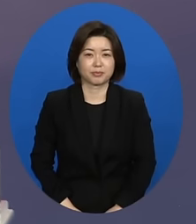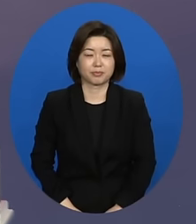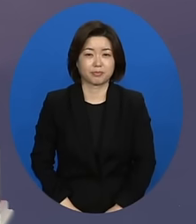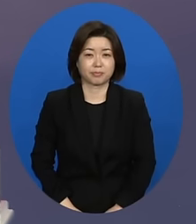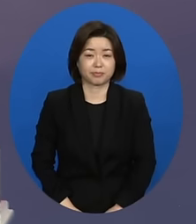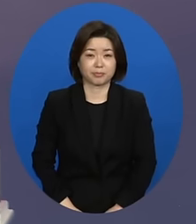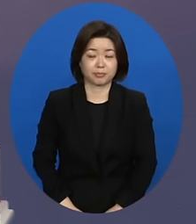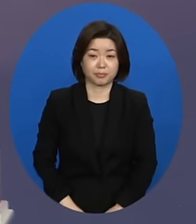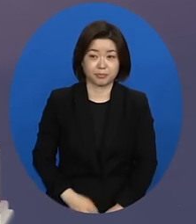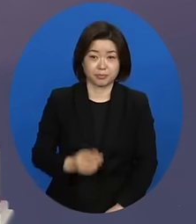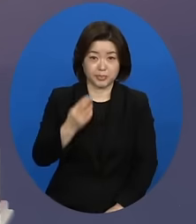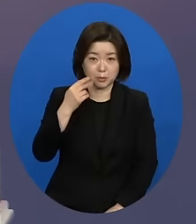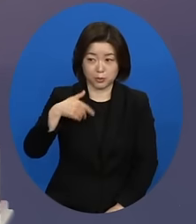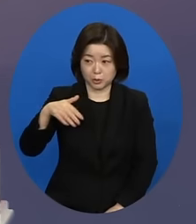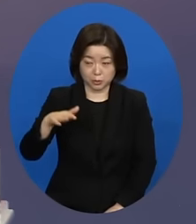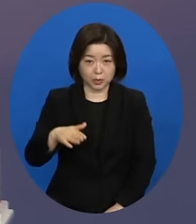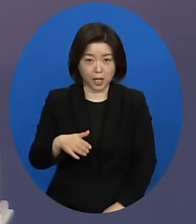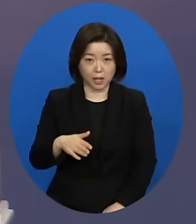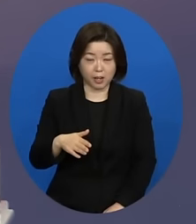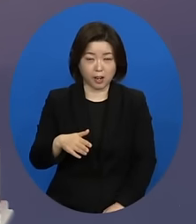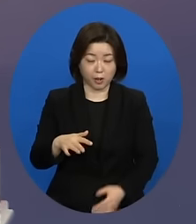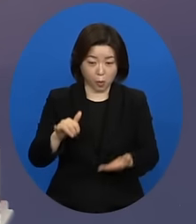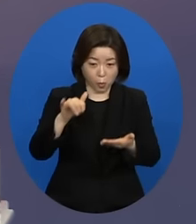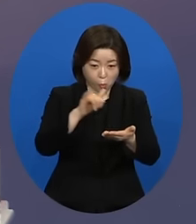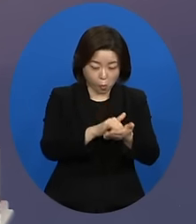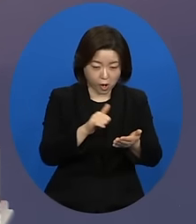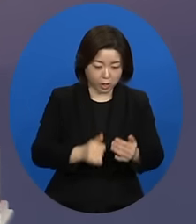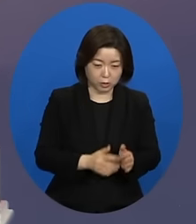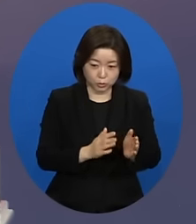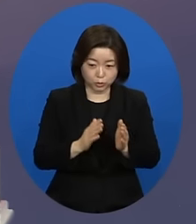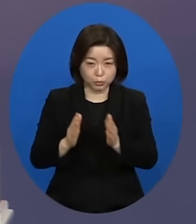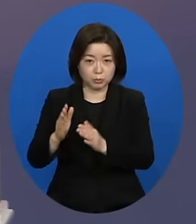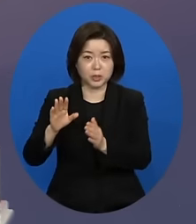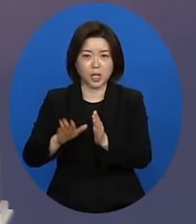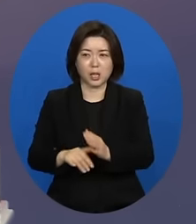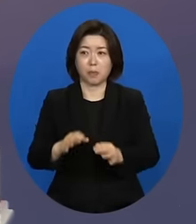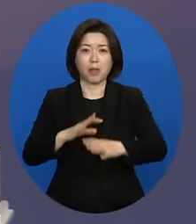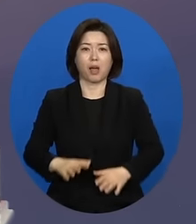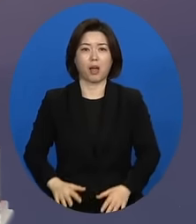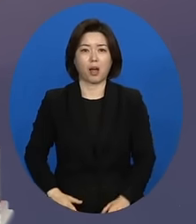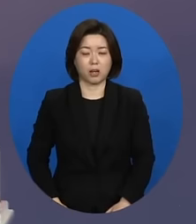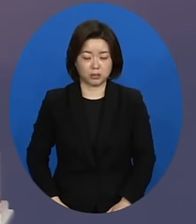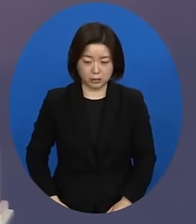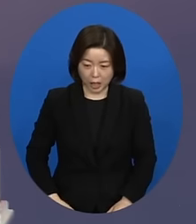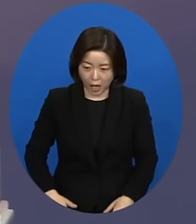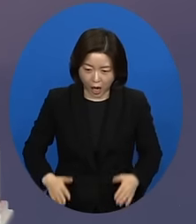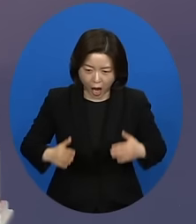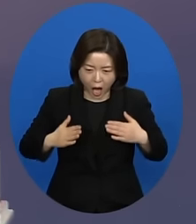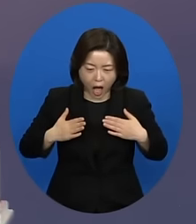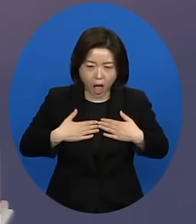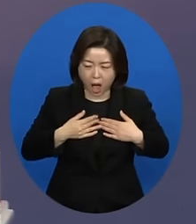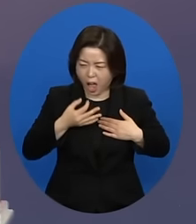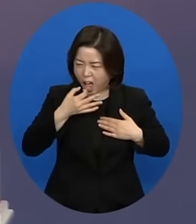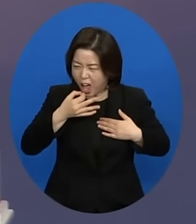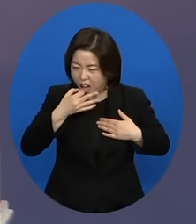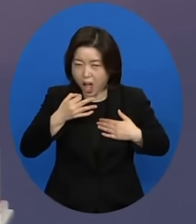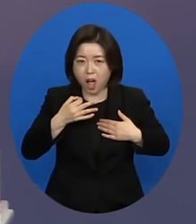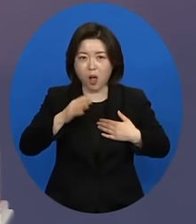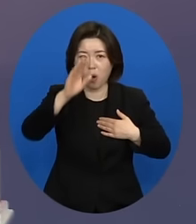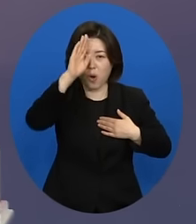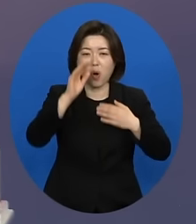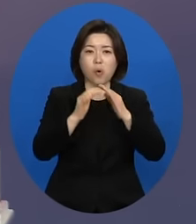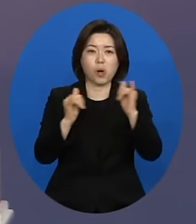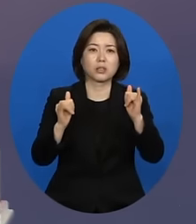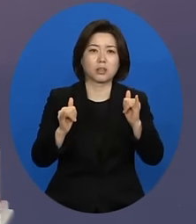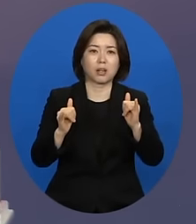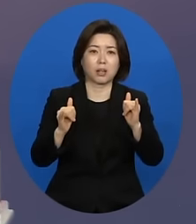수속을 하다 깜짝 놀랐습니다. 제가 폐결핵 환자였어요. 그러니 당연히